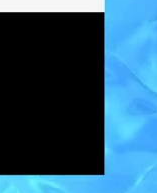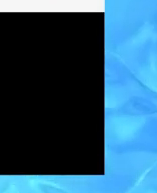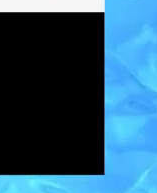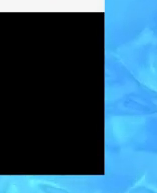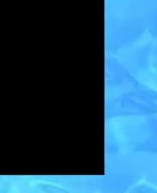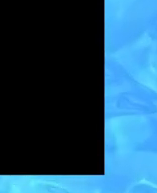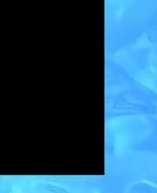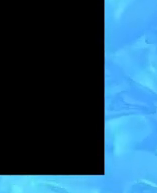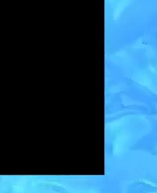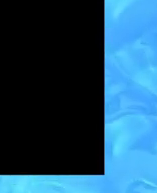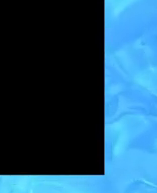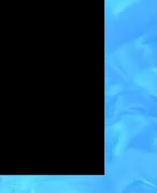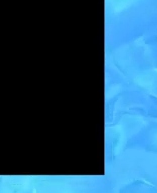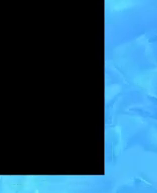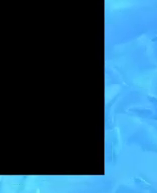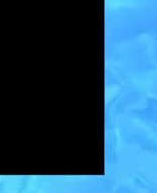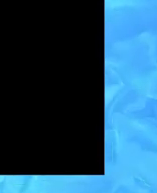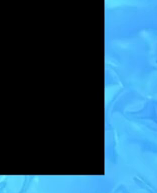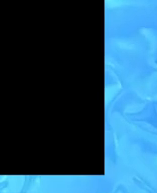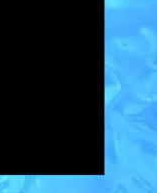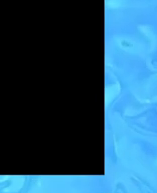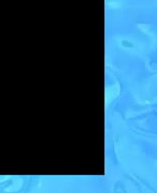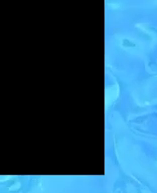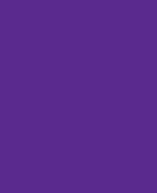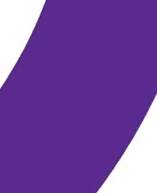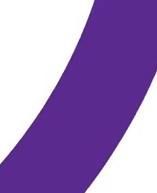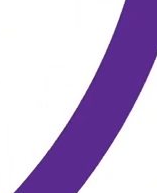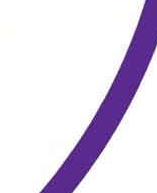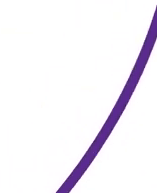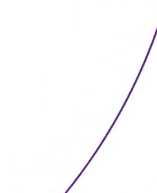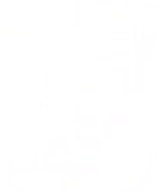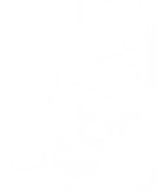Feri. Dan kapal selam.